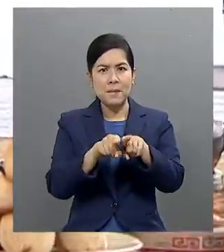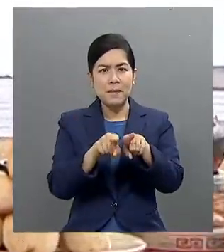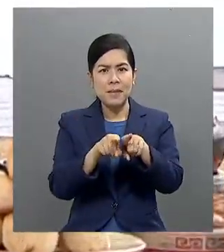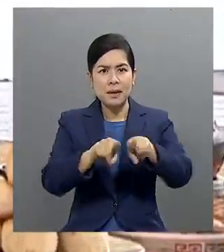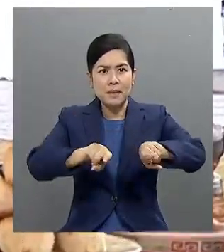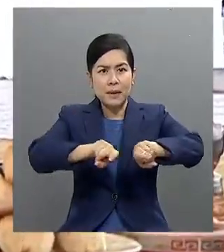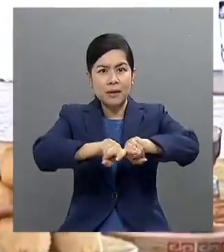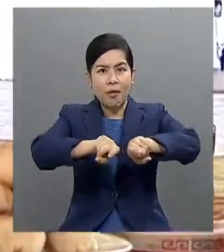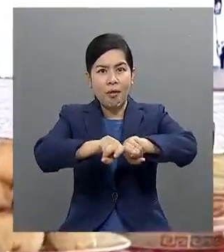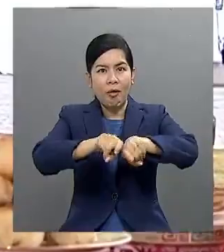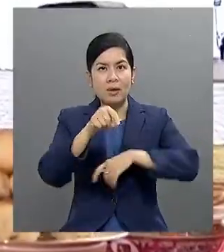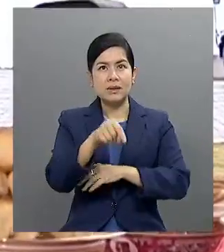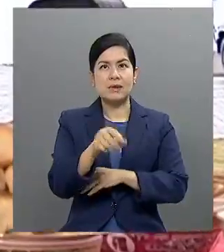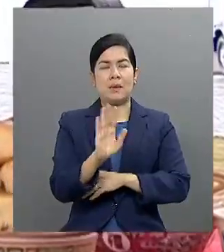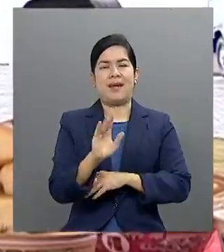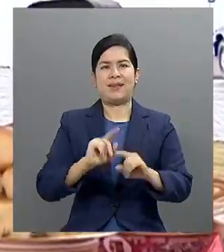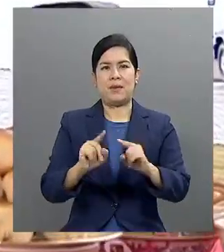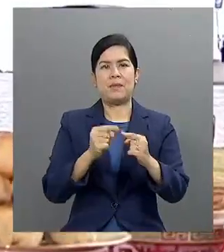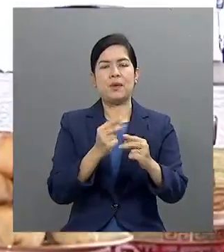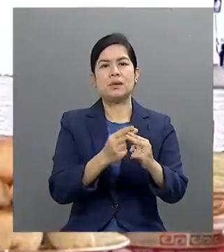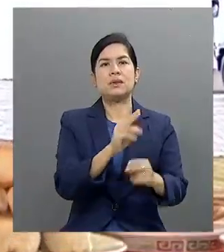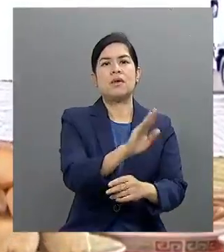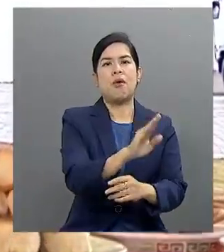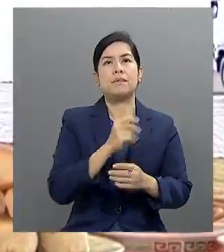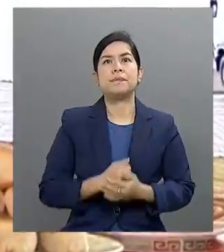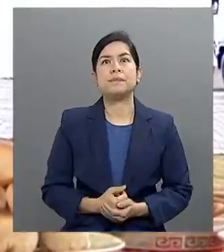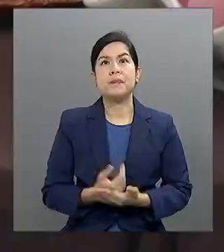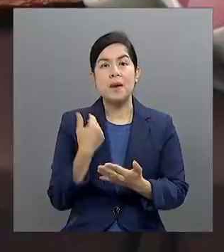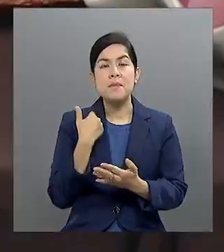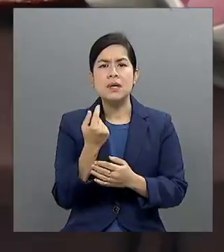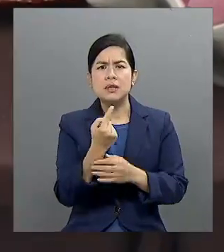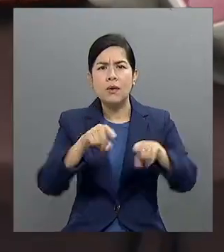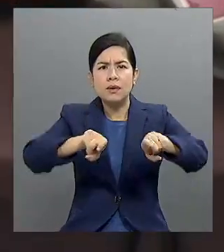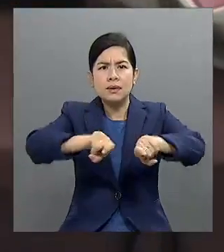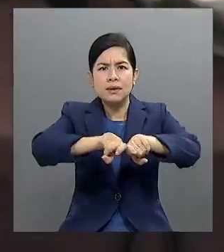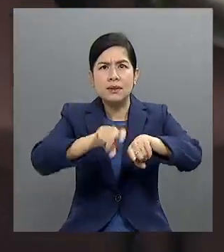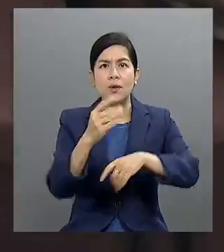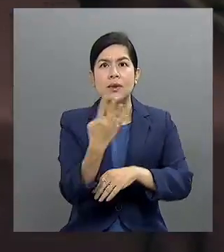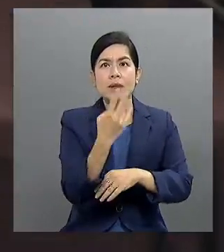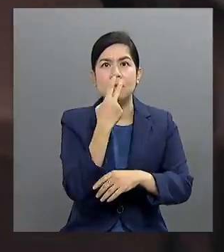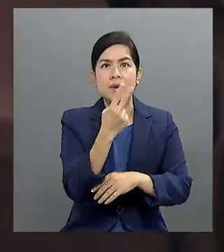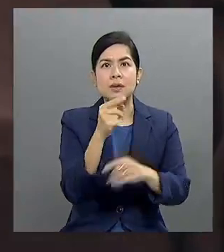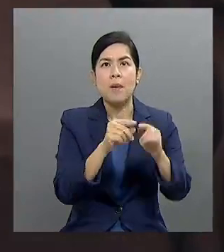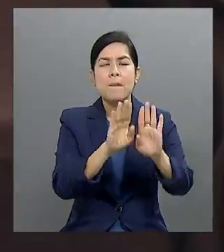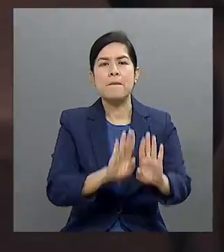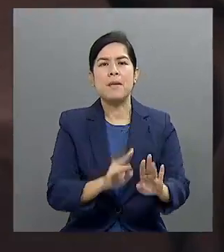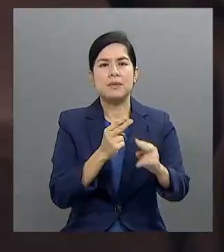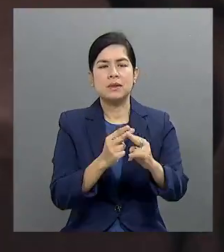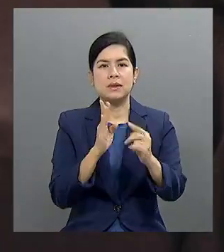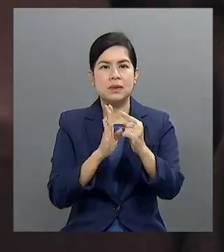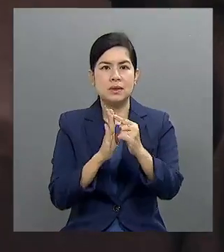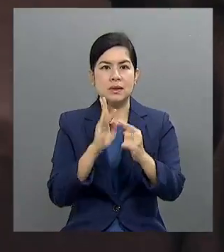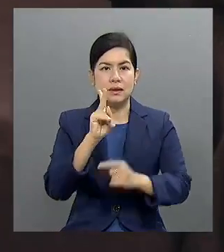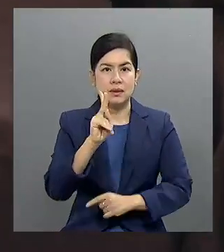ไม่ใช่หรอครับ ตอนนี้แกเรียกว่าสี่ขานะครับเรียกง่ายๆก็คือมันมีสี่ขาเห็นไหมครับ เหมือนหมุนเป็นเกลียว เป็นเกลียวนะครับแต่ว่ามันตะเนื้อมันคล้